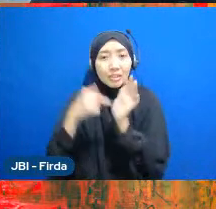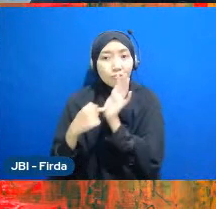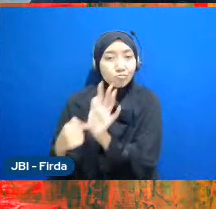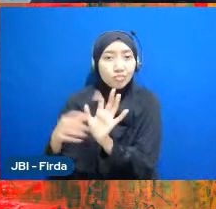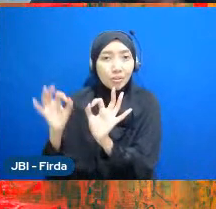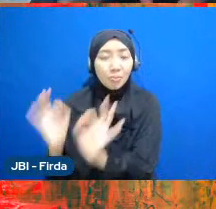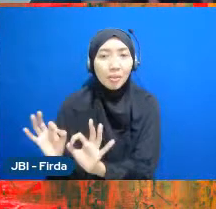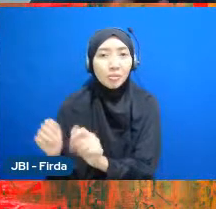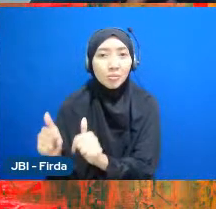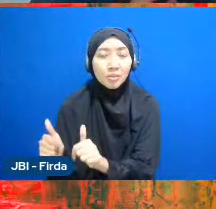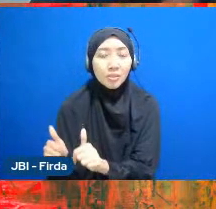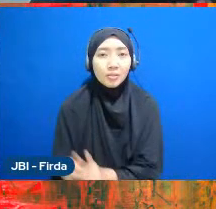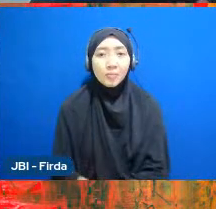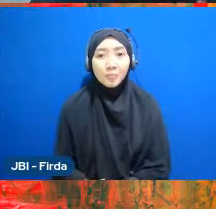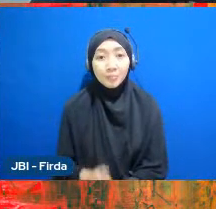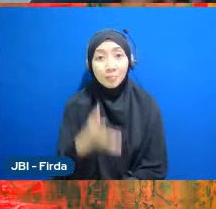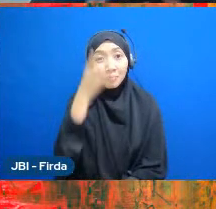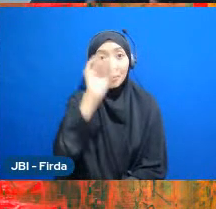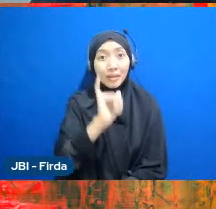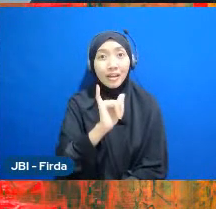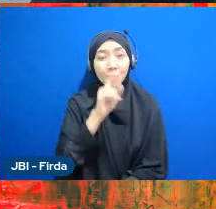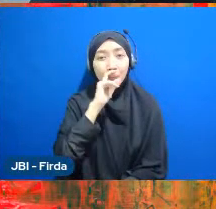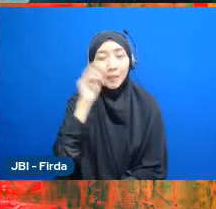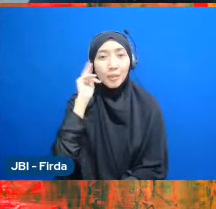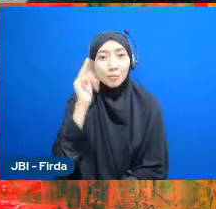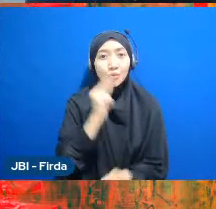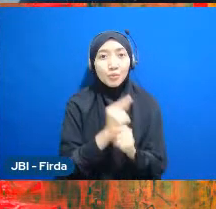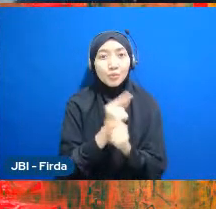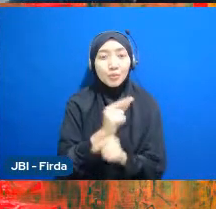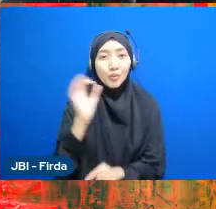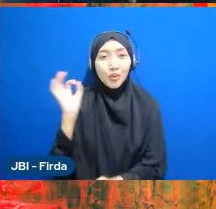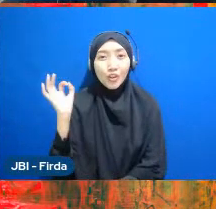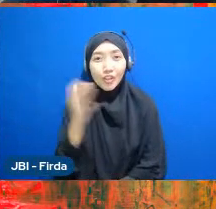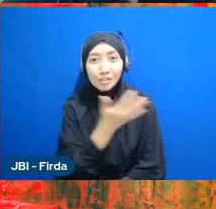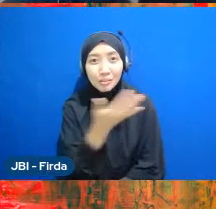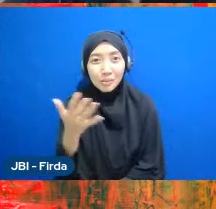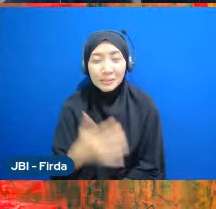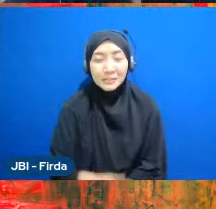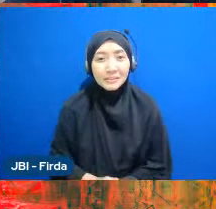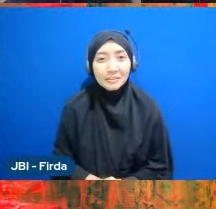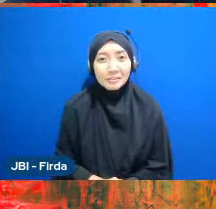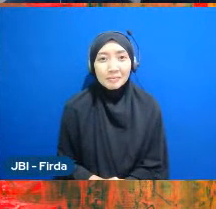Gitu. Kebayang ya, ayah, bunda, bapak, ibu, guru. Lanjut.